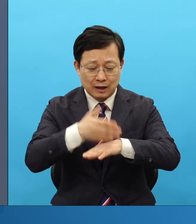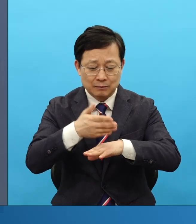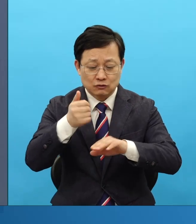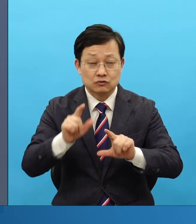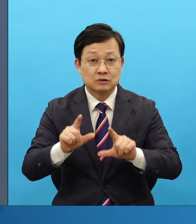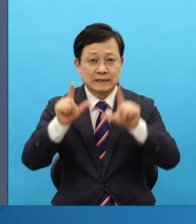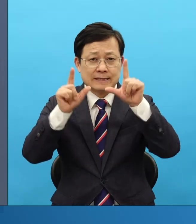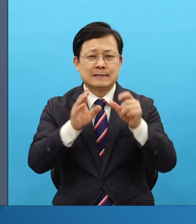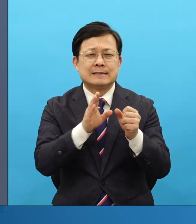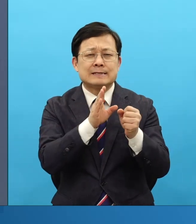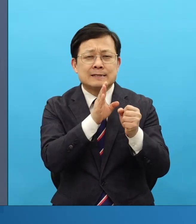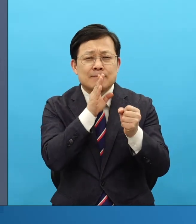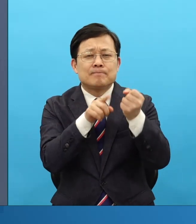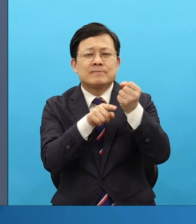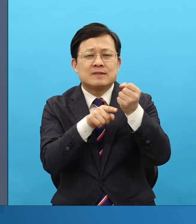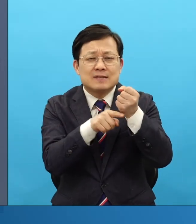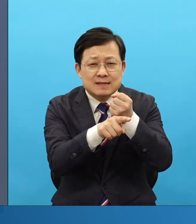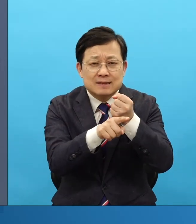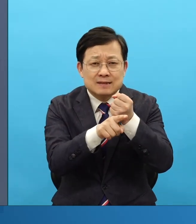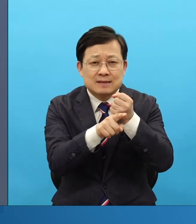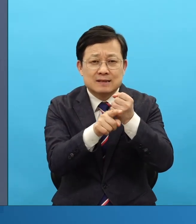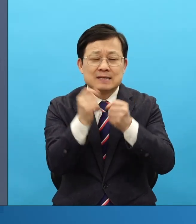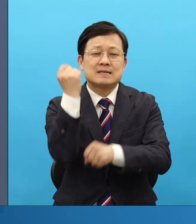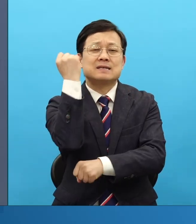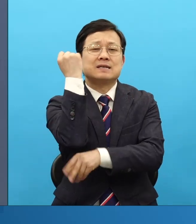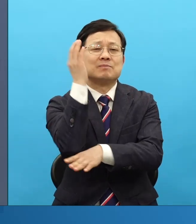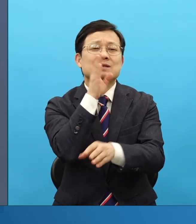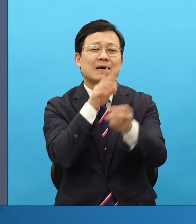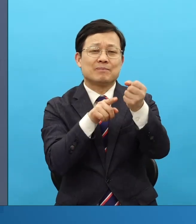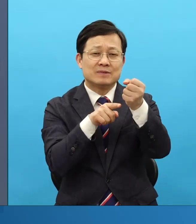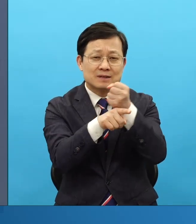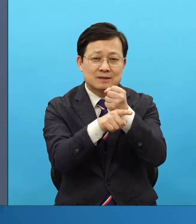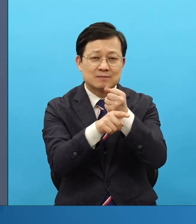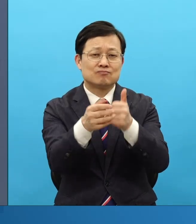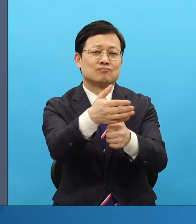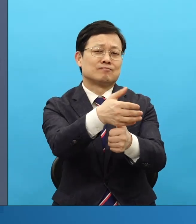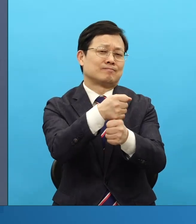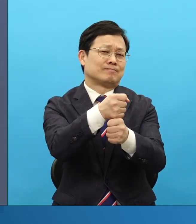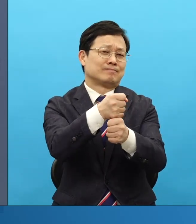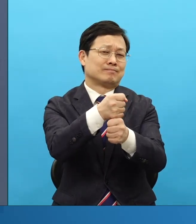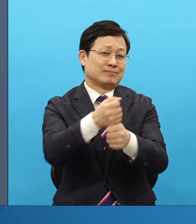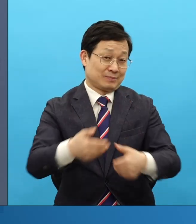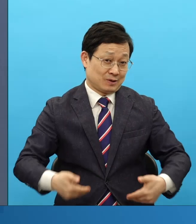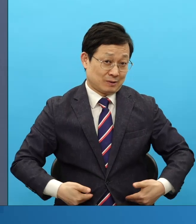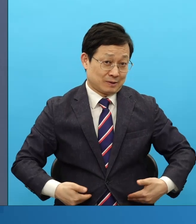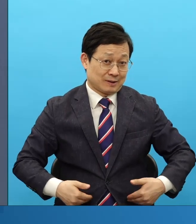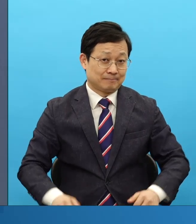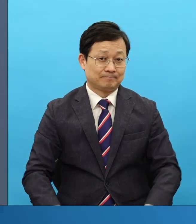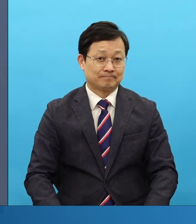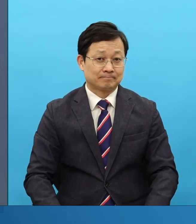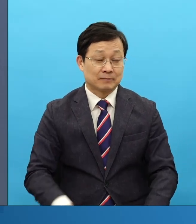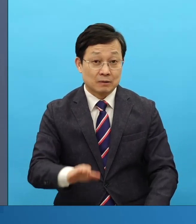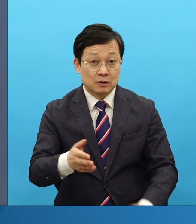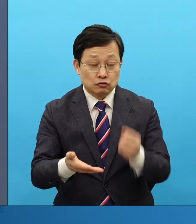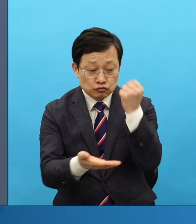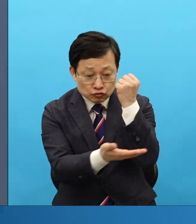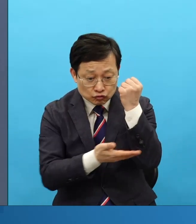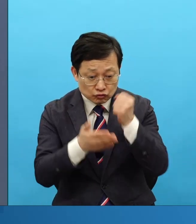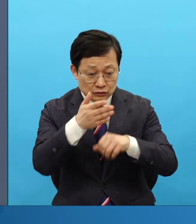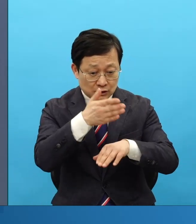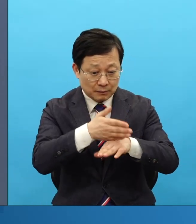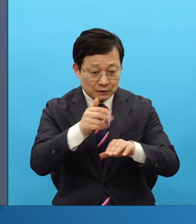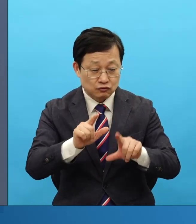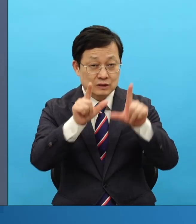essence of 예, thanksgiving. 그걸 놓치면 안 되겠죠. And we must not lose hold of this. 추수감사절의 본질이 세 가지가 있어요. There are